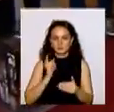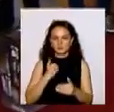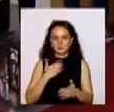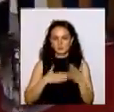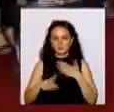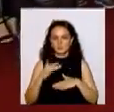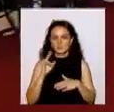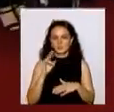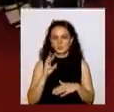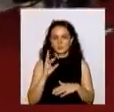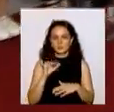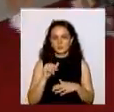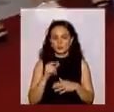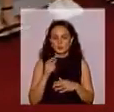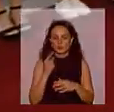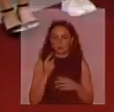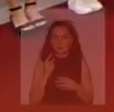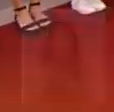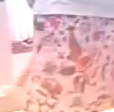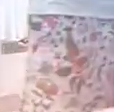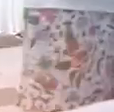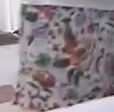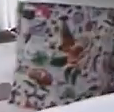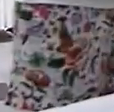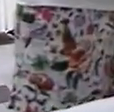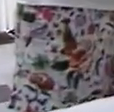რომ ნანუკაშო მამაში ერთი პატარა მონაწილეობა მიიღო.